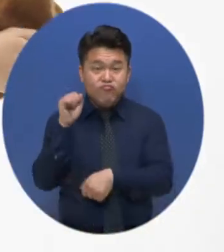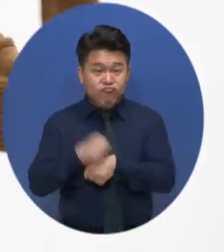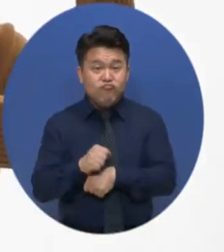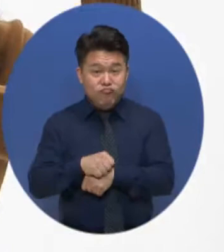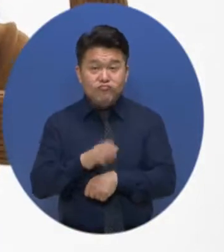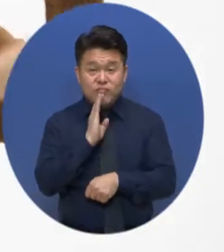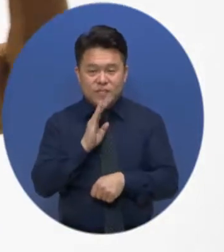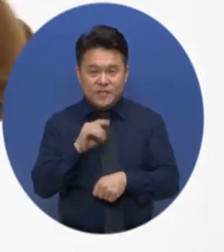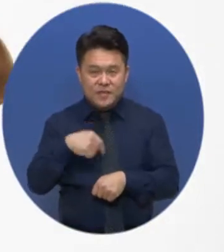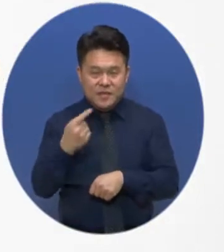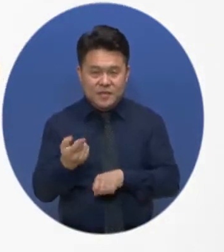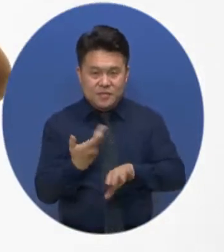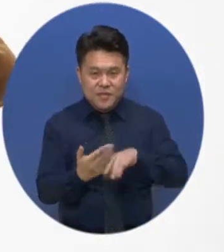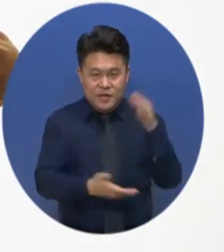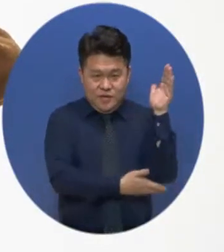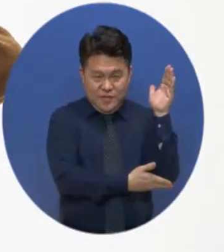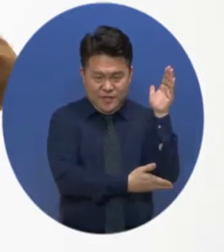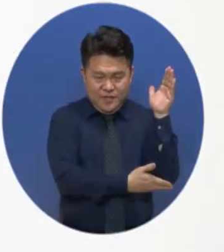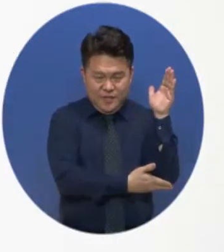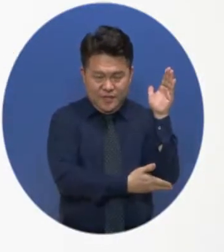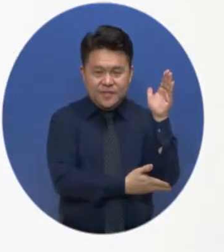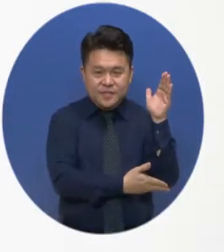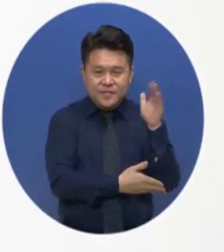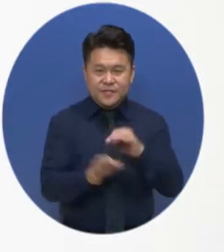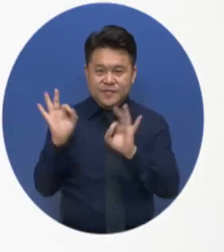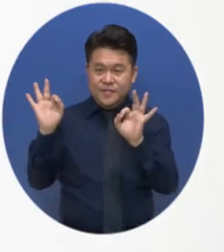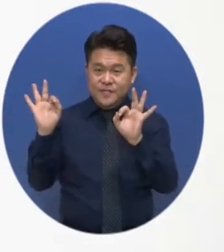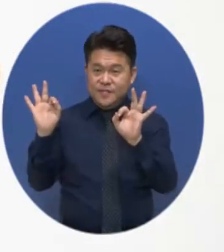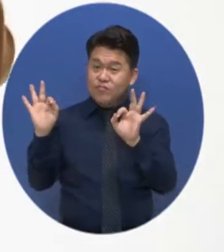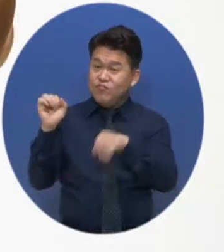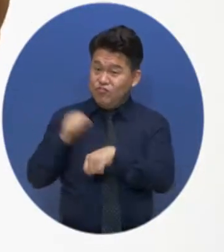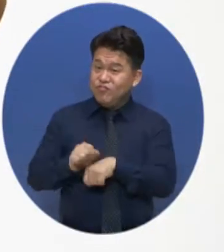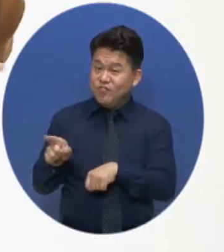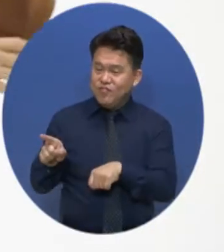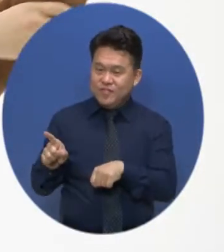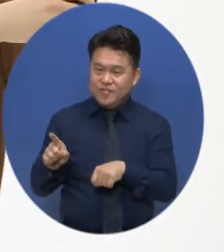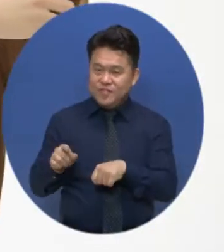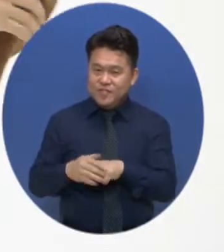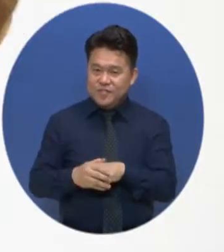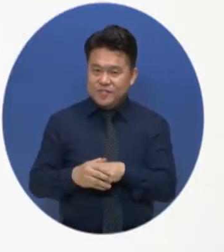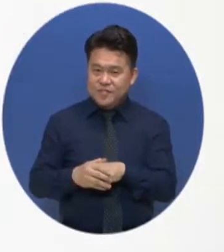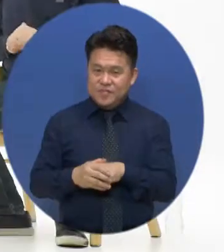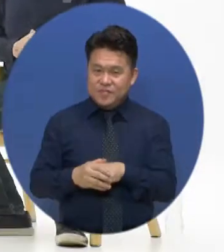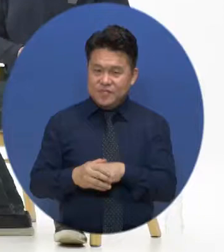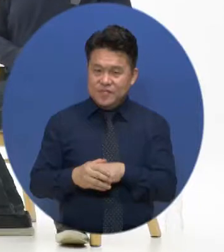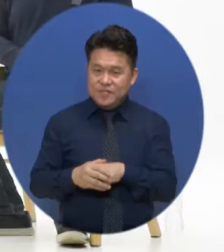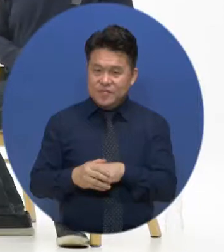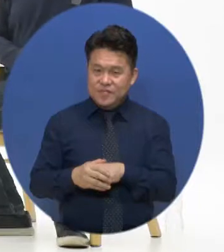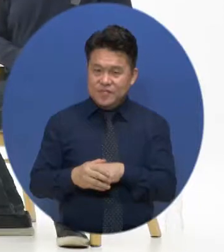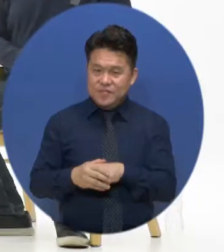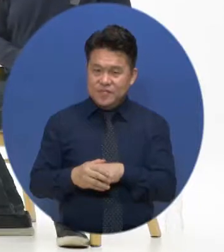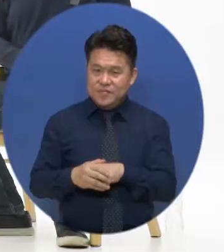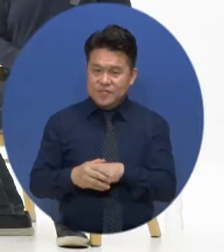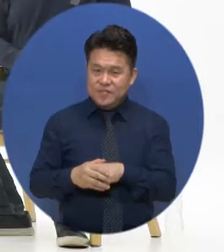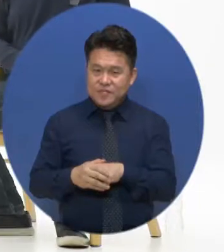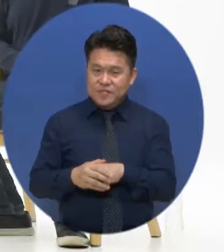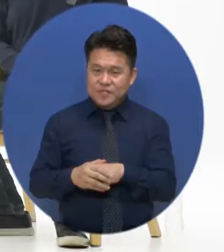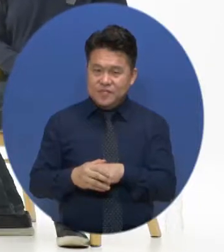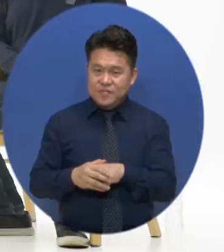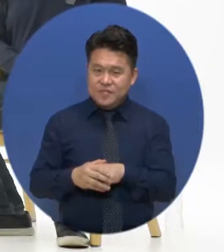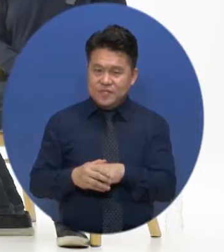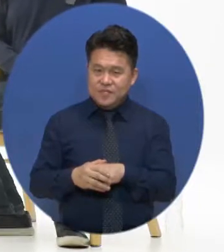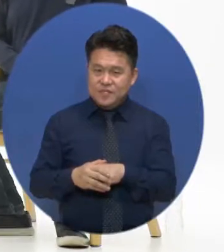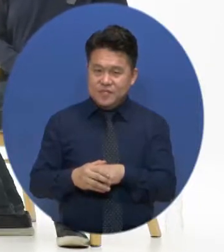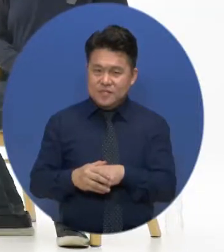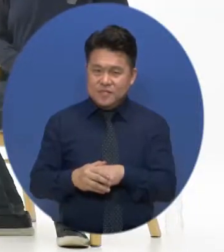맞아요. 하고 반대쪽도 똑같이. 오케이, 네. 좋았죠. 오, 좋아. 그리고 이렇게 왼쪽을 흔들었다가 왼쪽으로